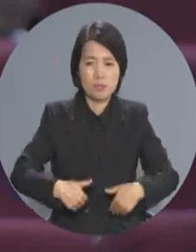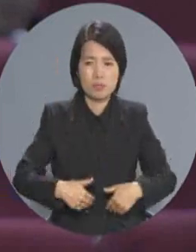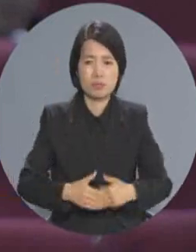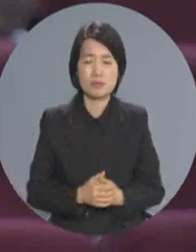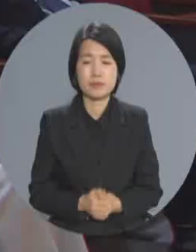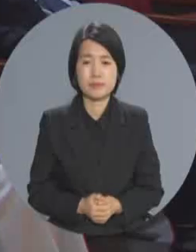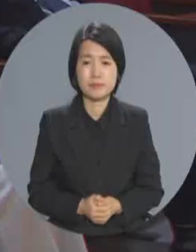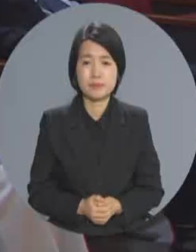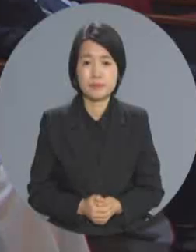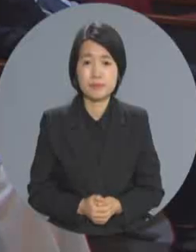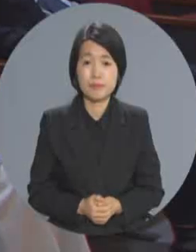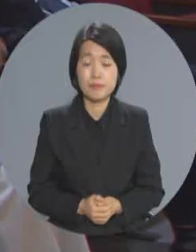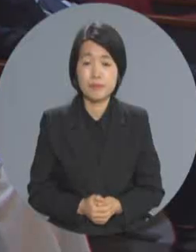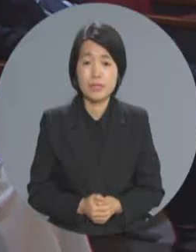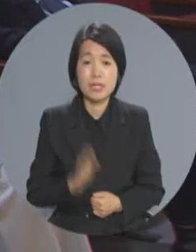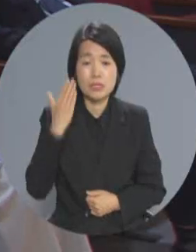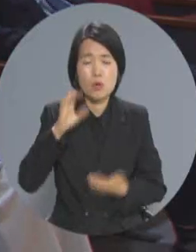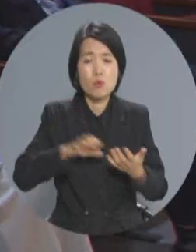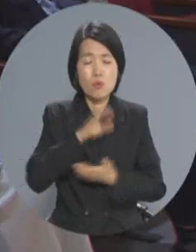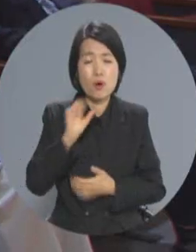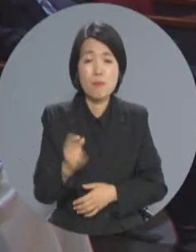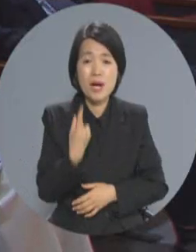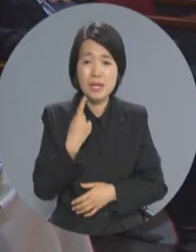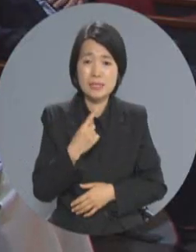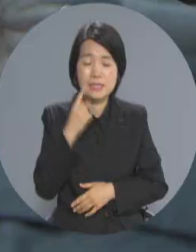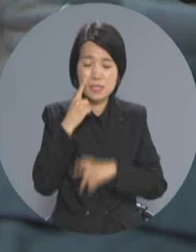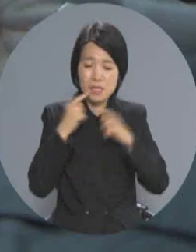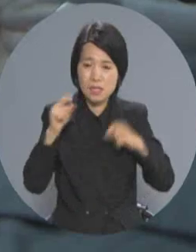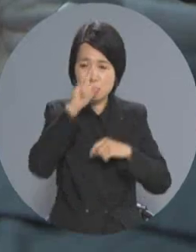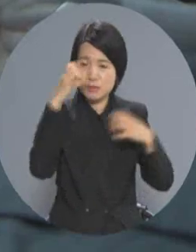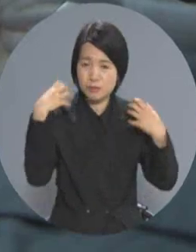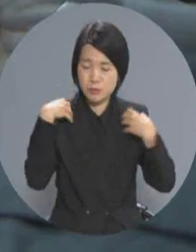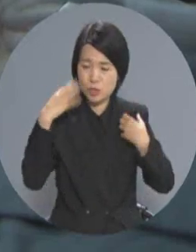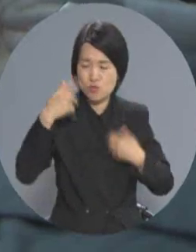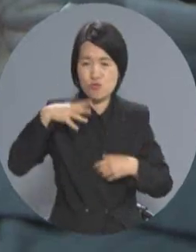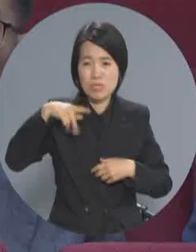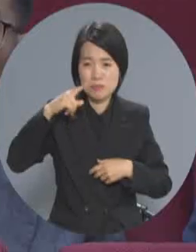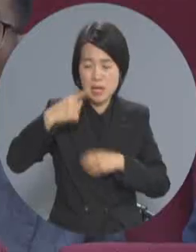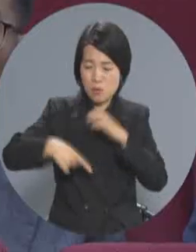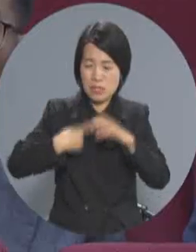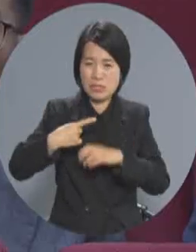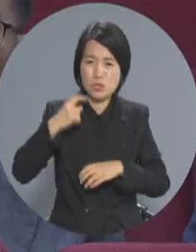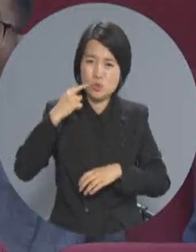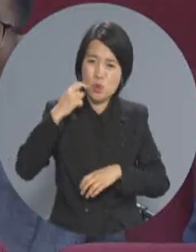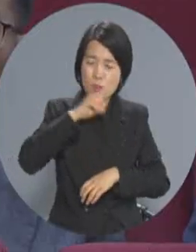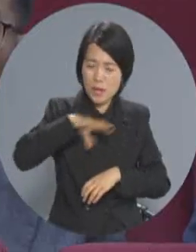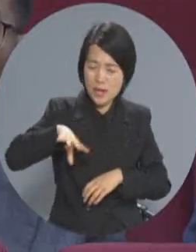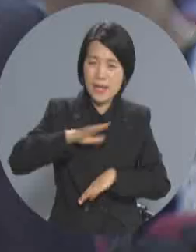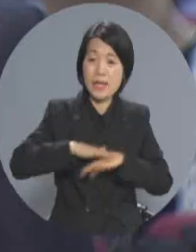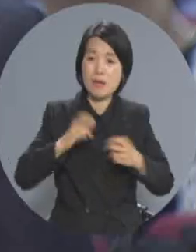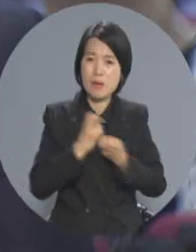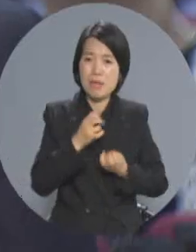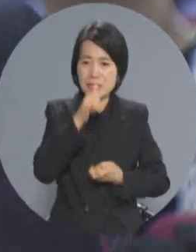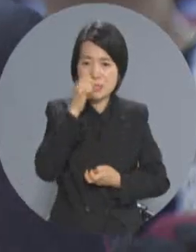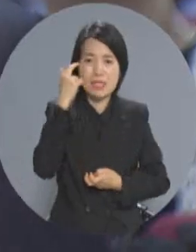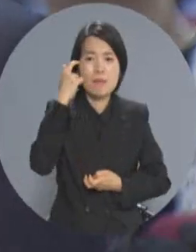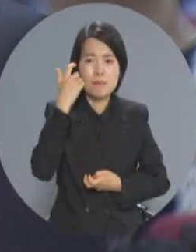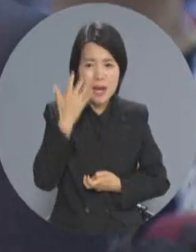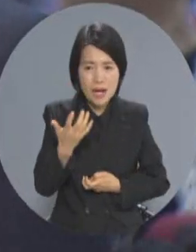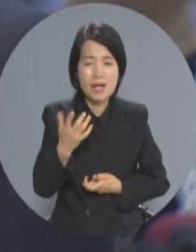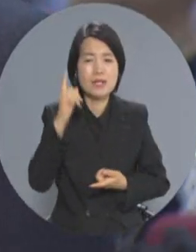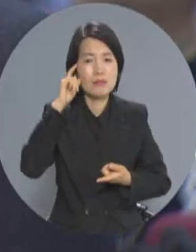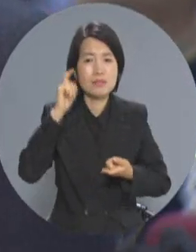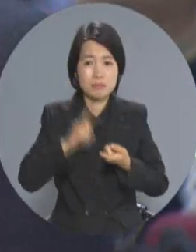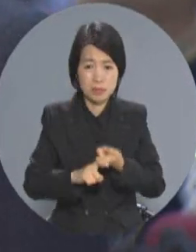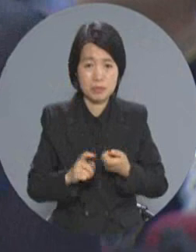고민하시는지. 최근 논란이 불거진 일본 정부의 후쿠시마 원전 오염수 방류에 대한 대책이 있는지도 관심사입니다.